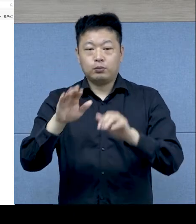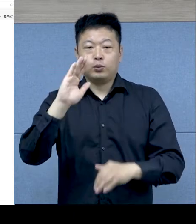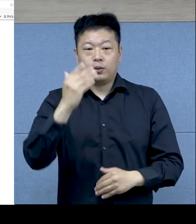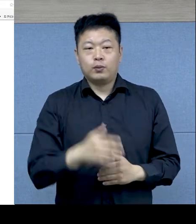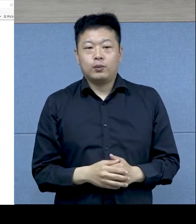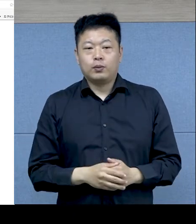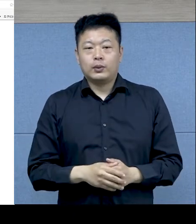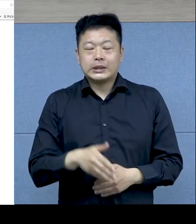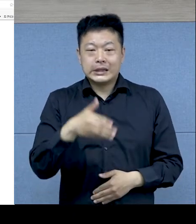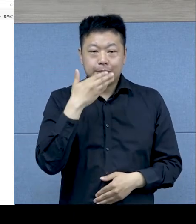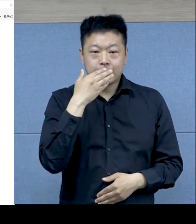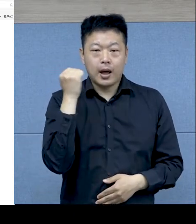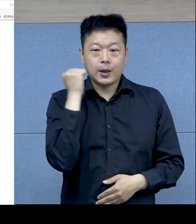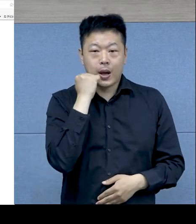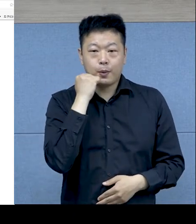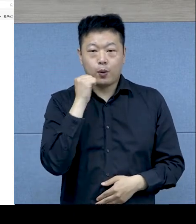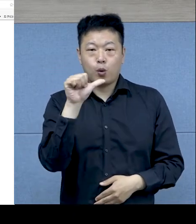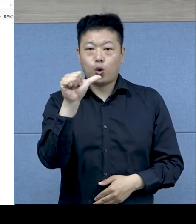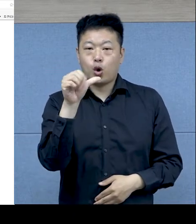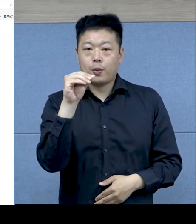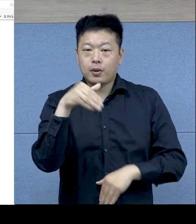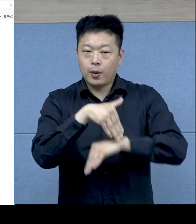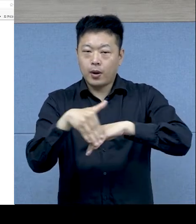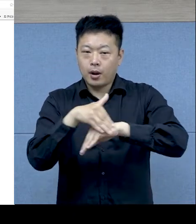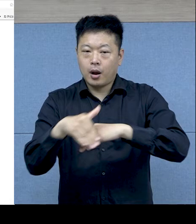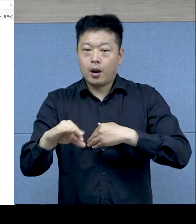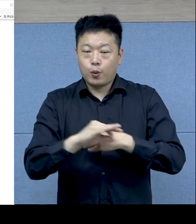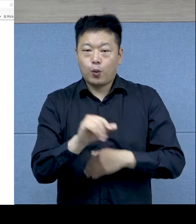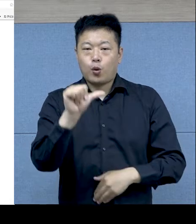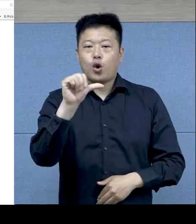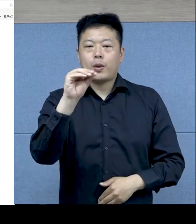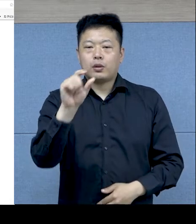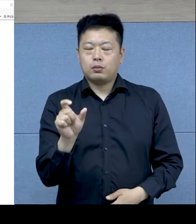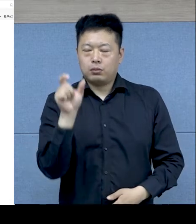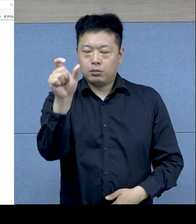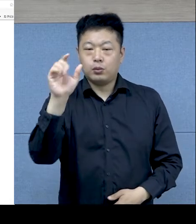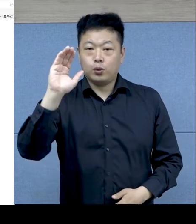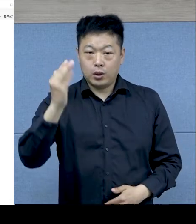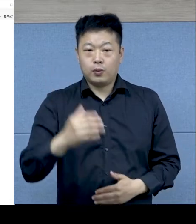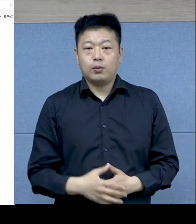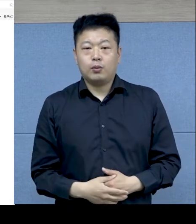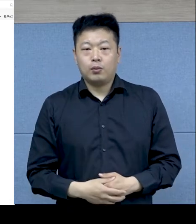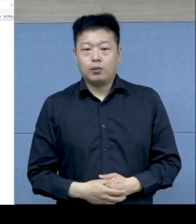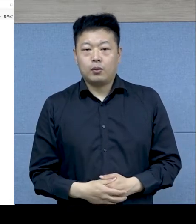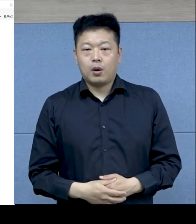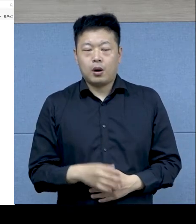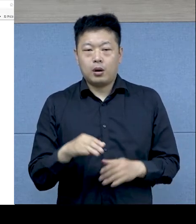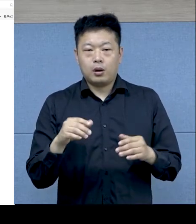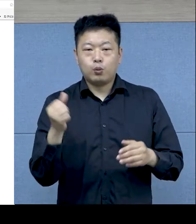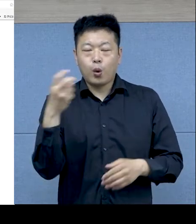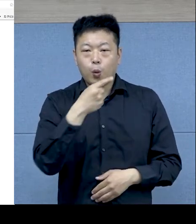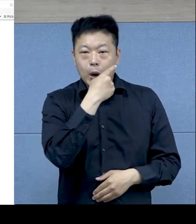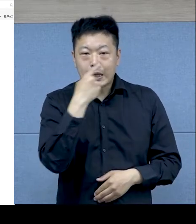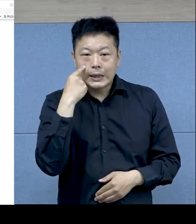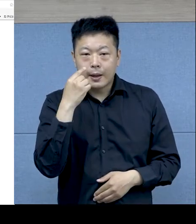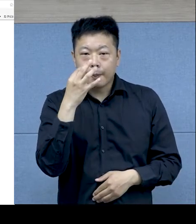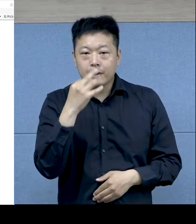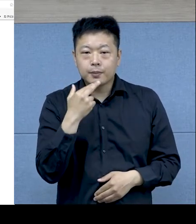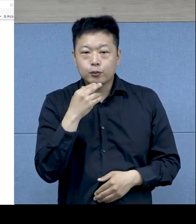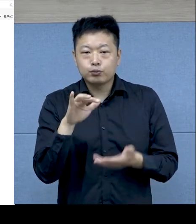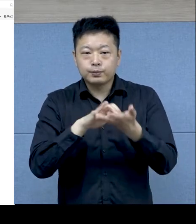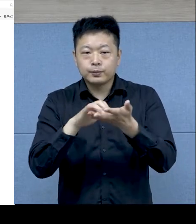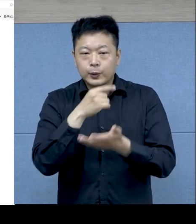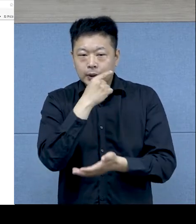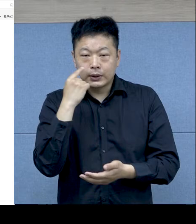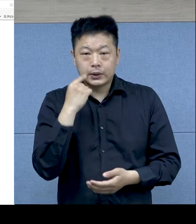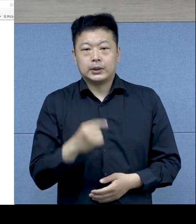및 다가비가 5만 원이면 이제 5만 원을 이렇게 일단 적어주시면 되고요. 그리고 확인하실 게 그러면 사업 1에